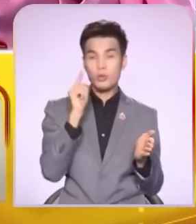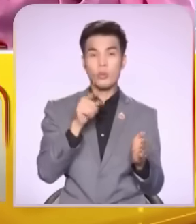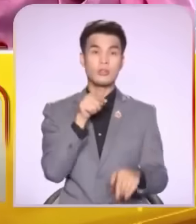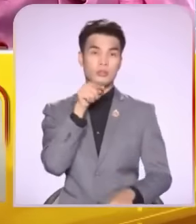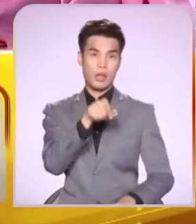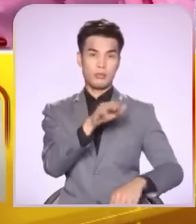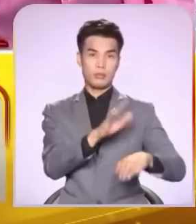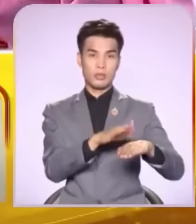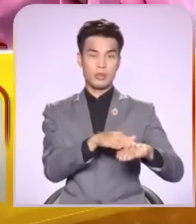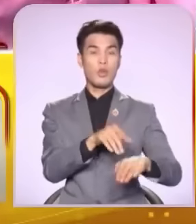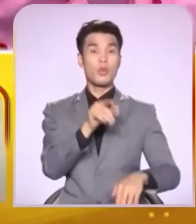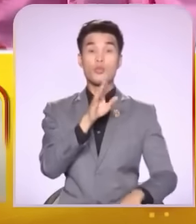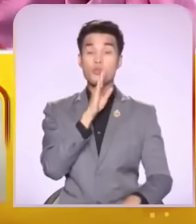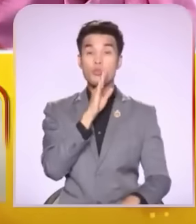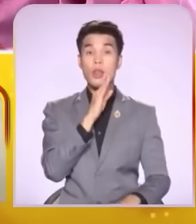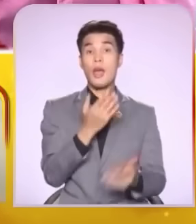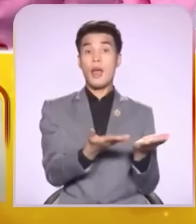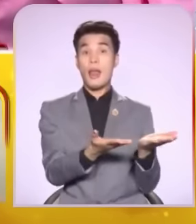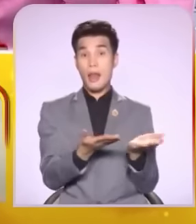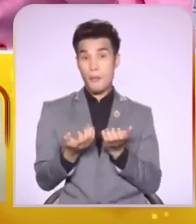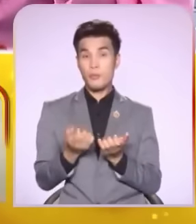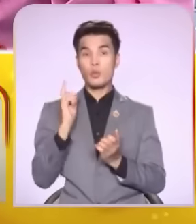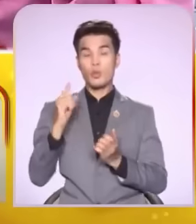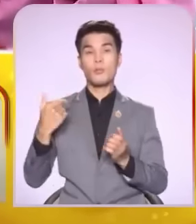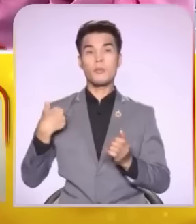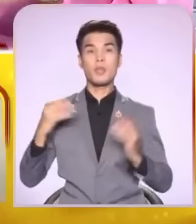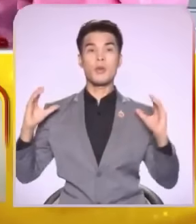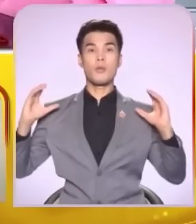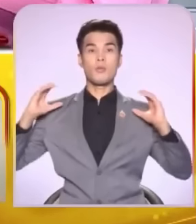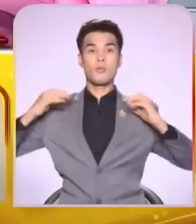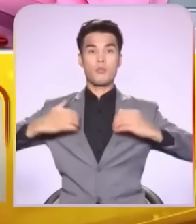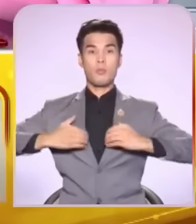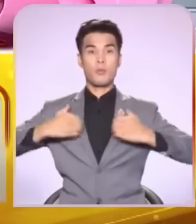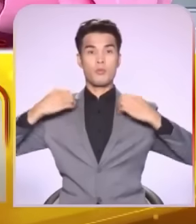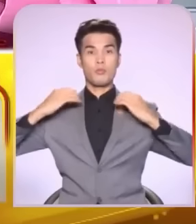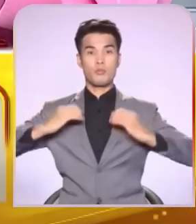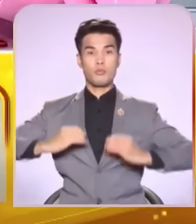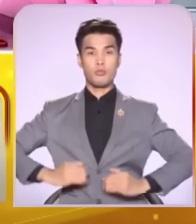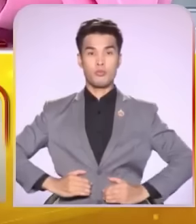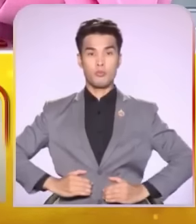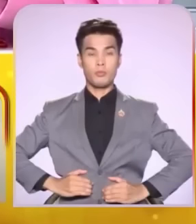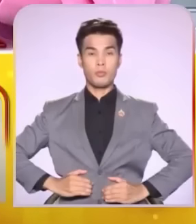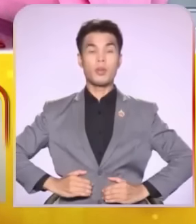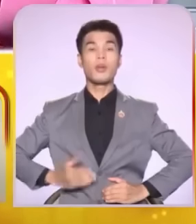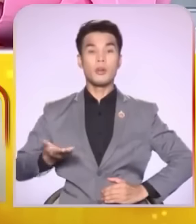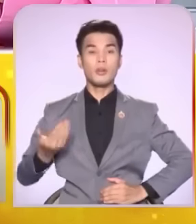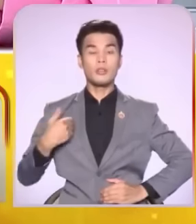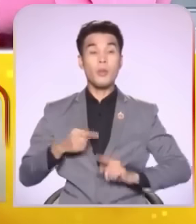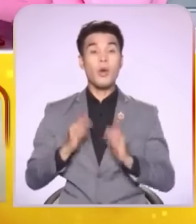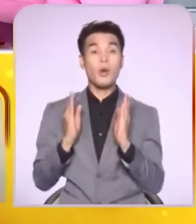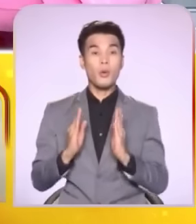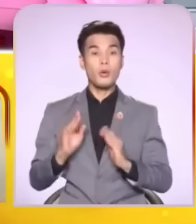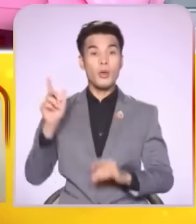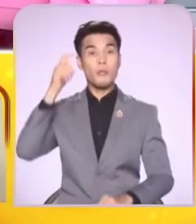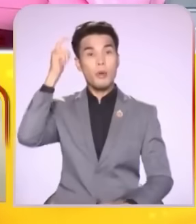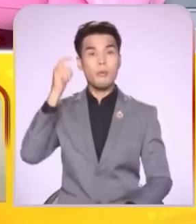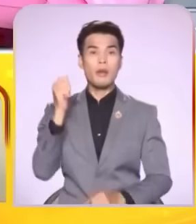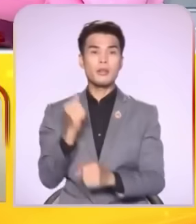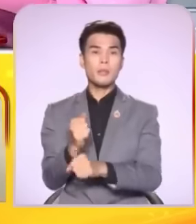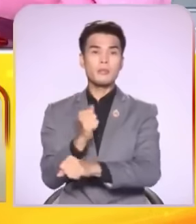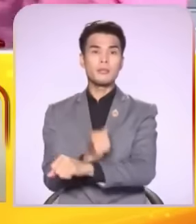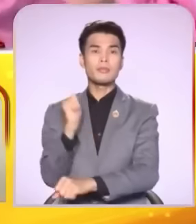กำชับนะคะว่าถ้าเกิดว่าคุณจะรับผู้โดยสารต้องสวมเสื้อชูชีพแต่กรณีนี้เหมือนเป็นคนงานชาวเมียนมาร์ถูกเลิก